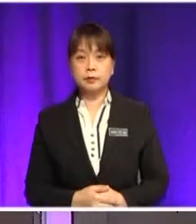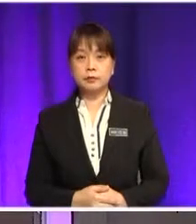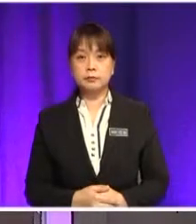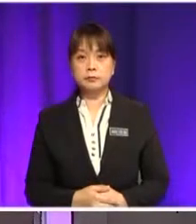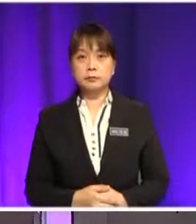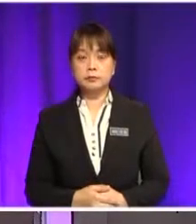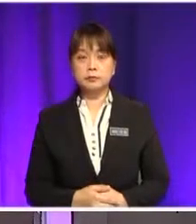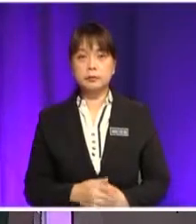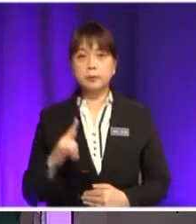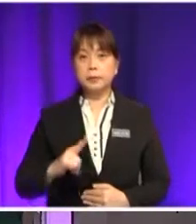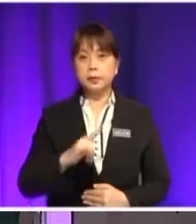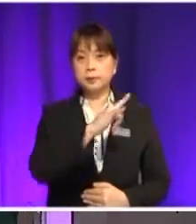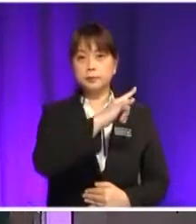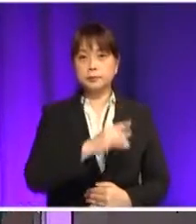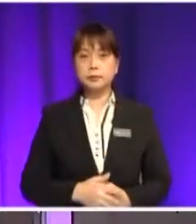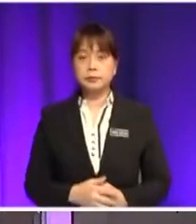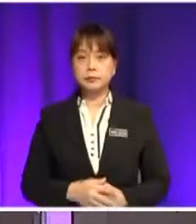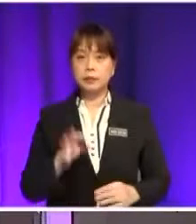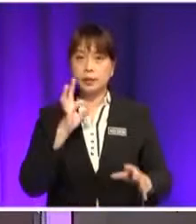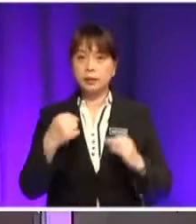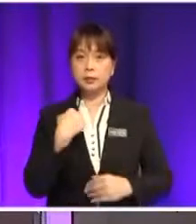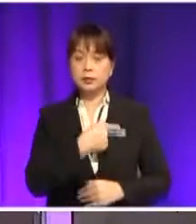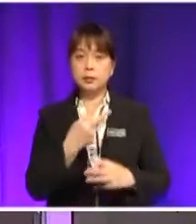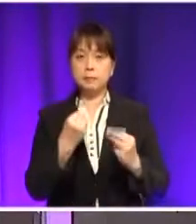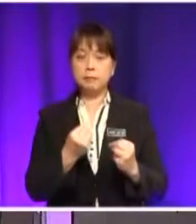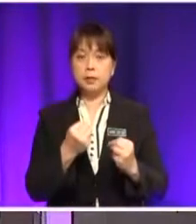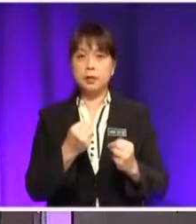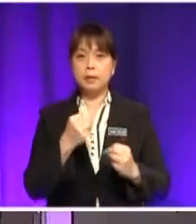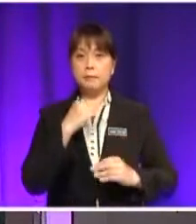kapal terbang suatu kalau kita bentuk-bentuk